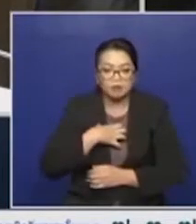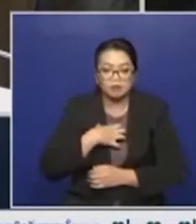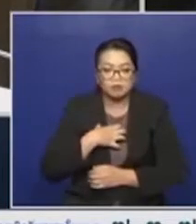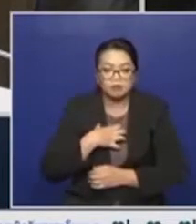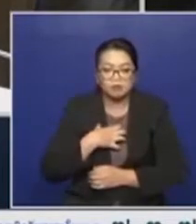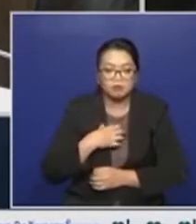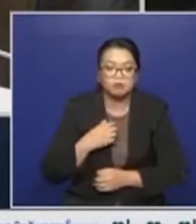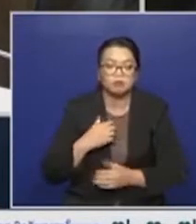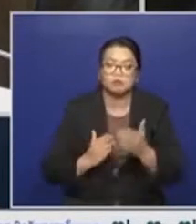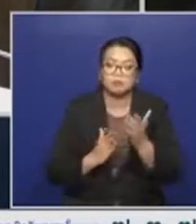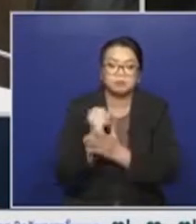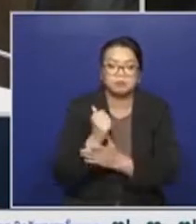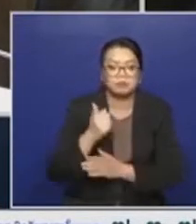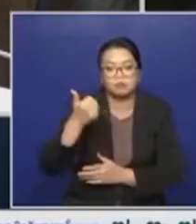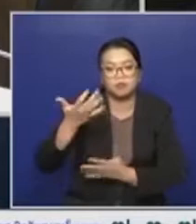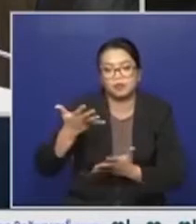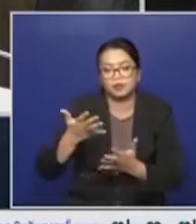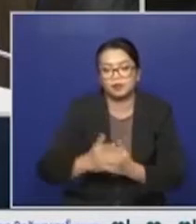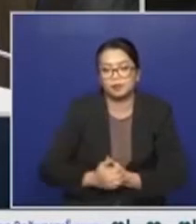สามารถเกิดขึ้นได้เลย